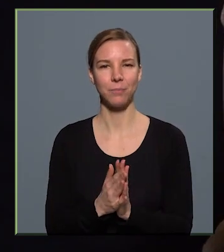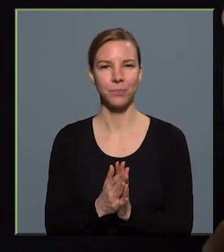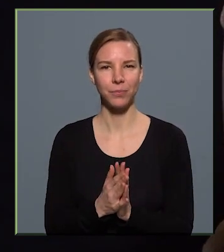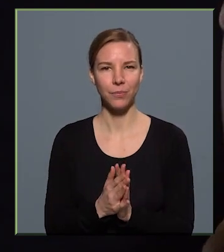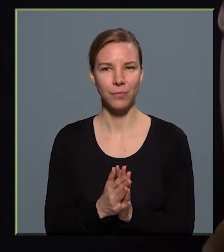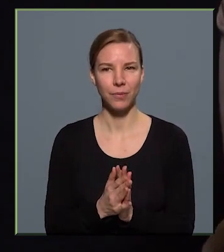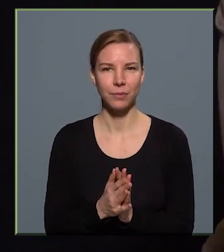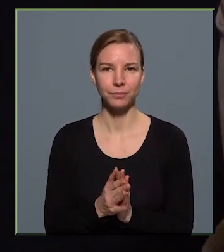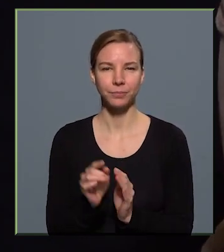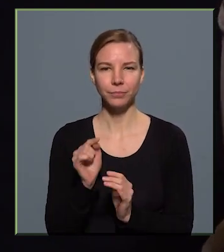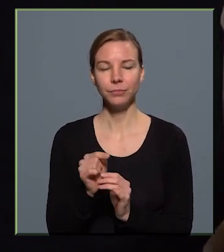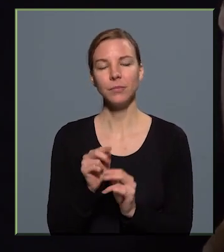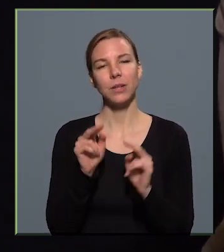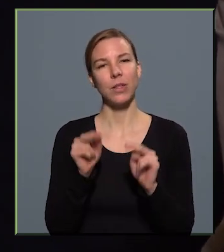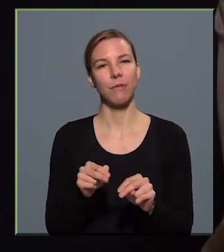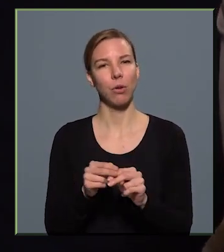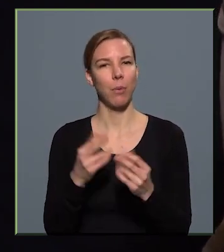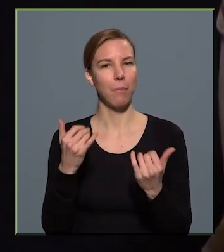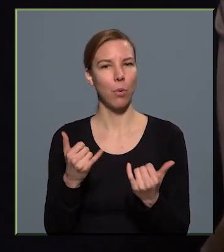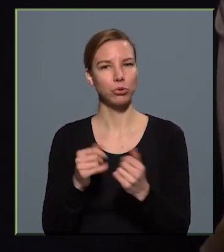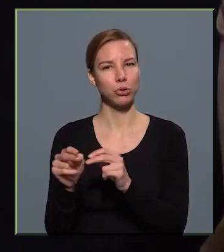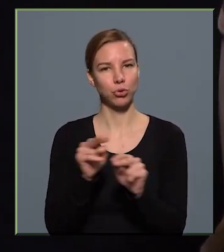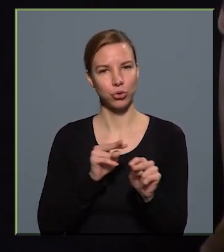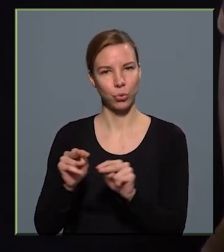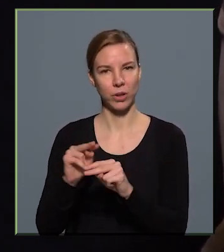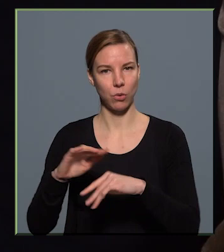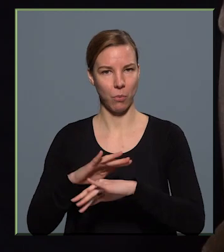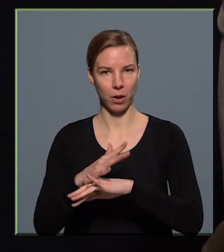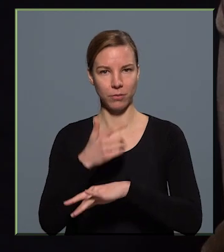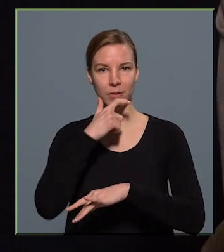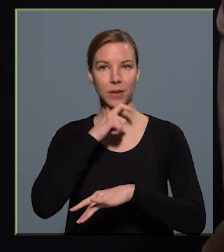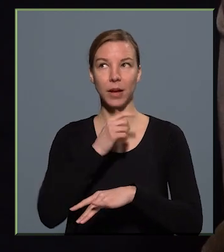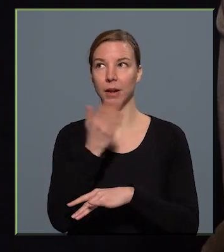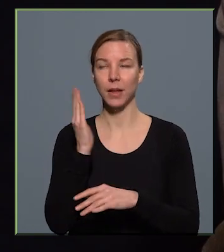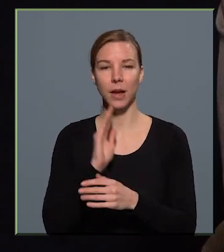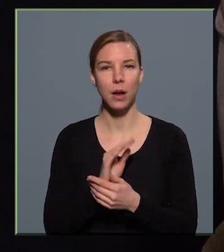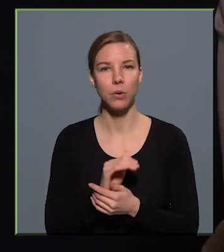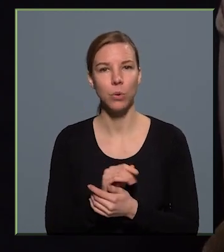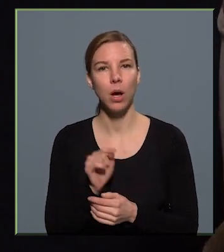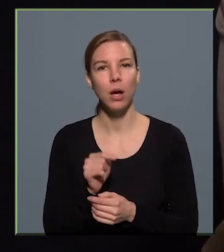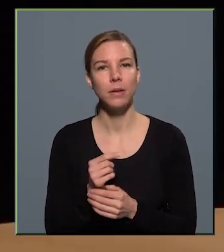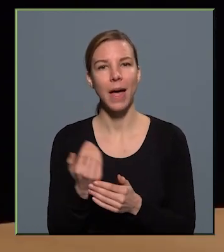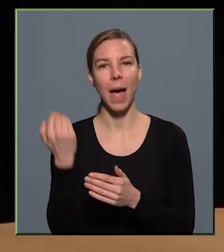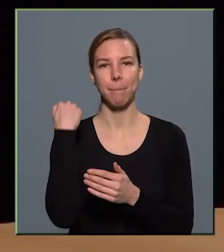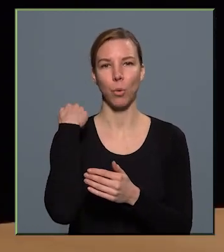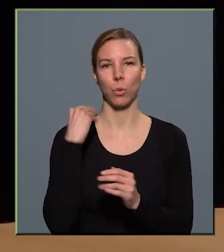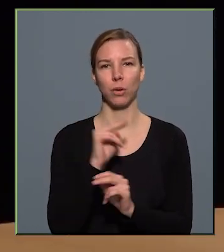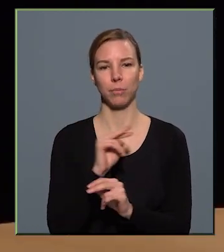és ezt voltak éppen most itt is a stúdióban érzékeljük, de mi van e mögött?